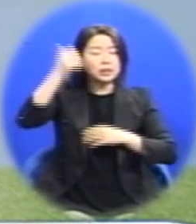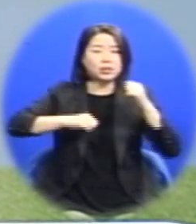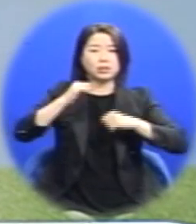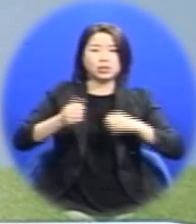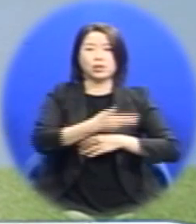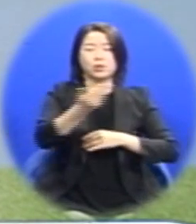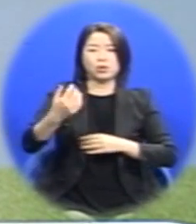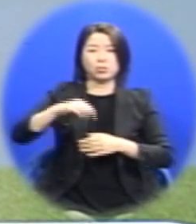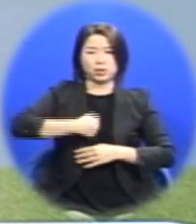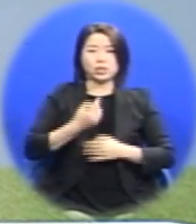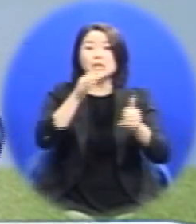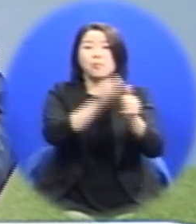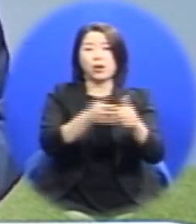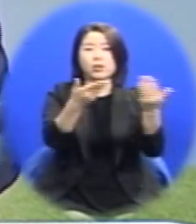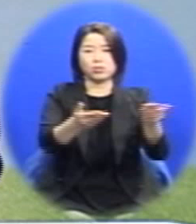자신을 맡겨보세요.